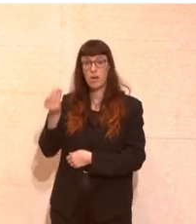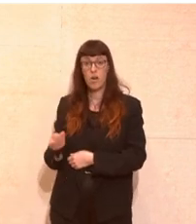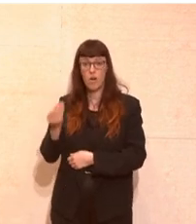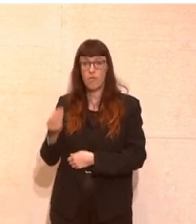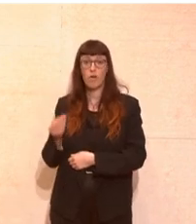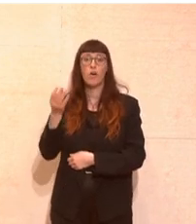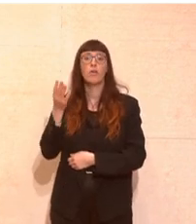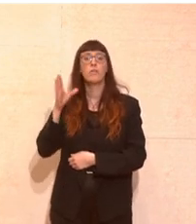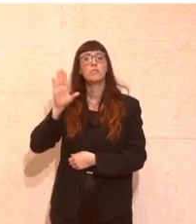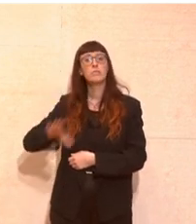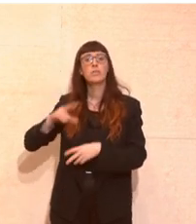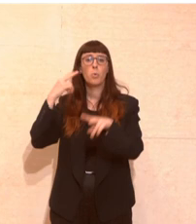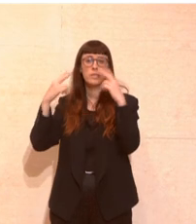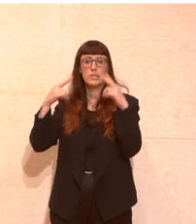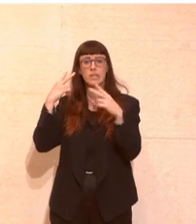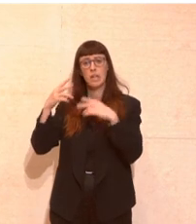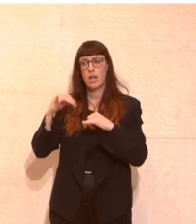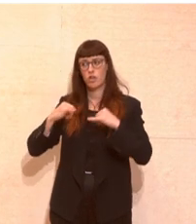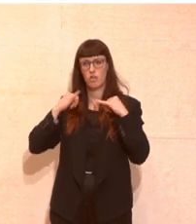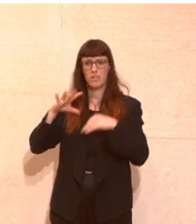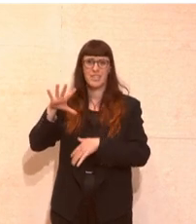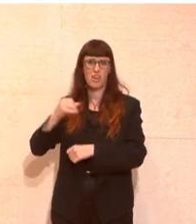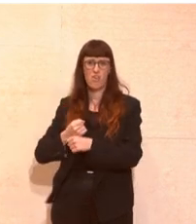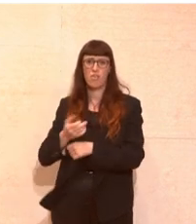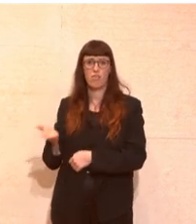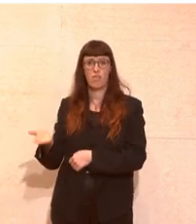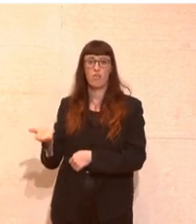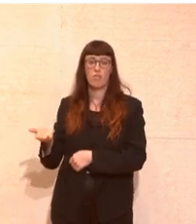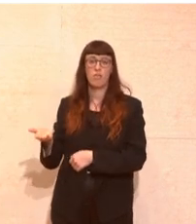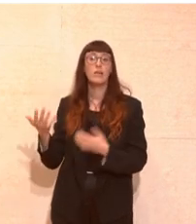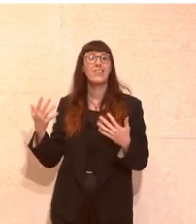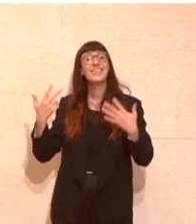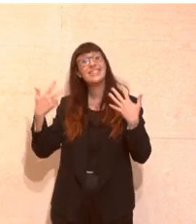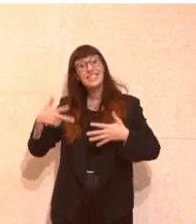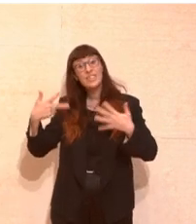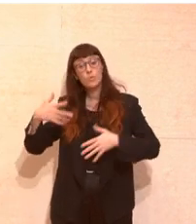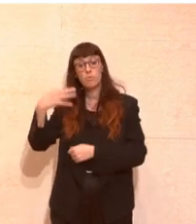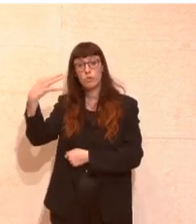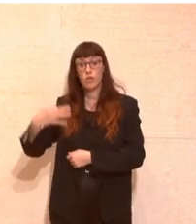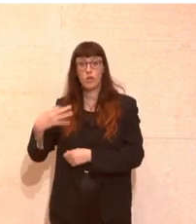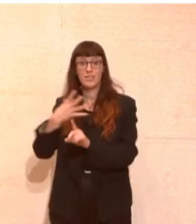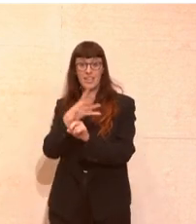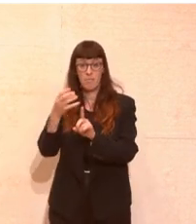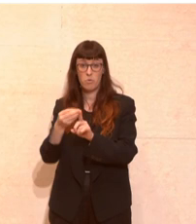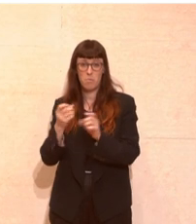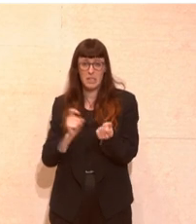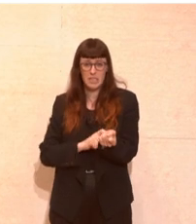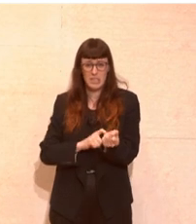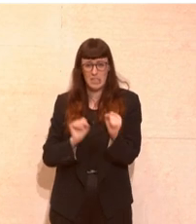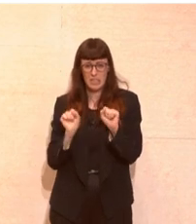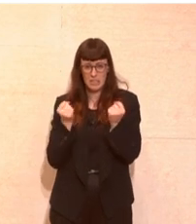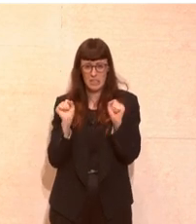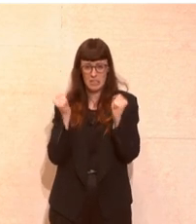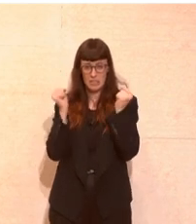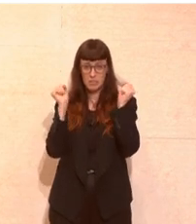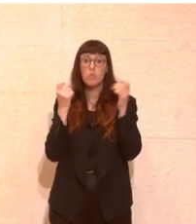avec un trouble du spectre de l'autisme, en moyenne 5 ans. Et vous voyez que 18% de leurs symptômes d'irritabilité, 17% de